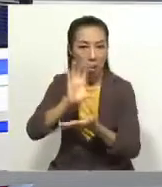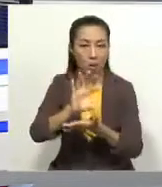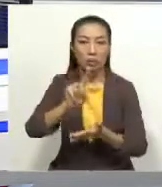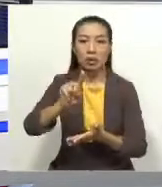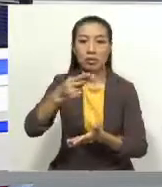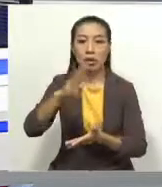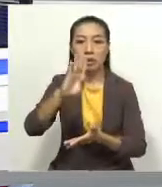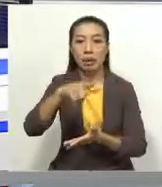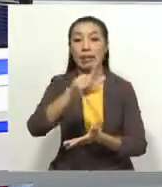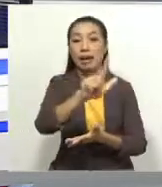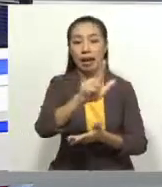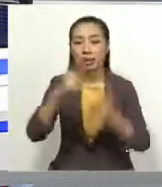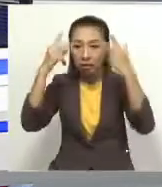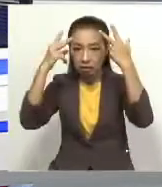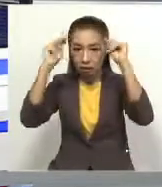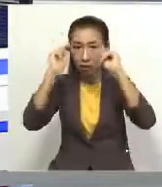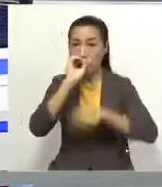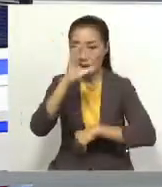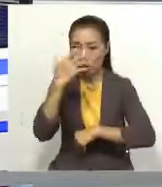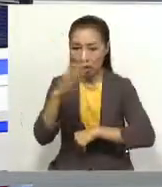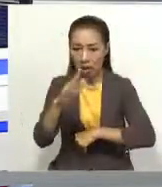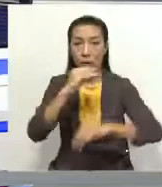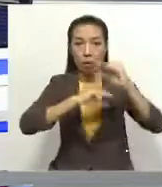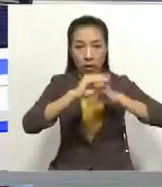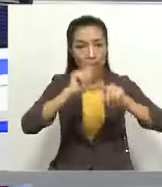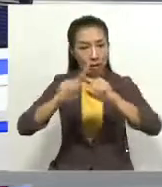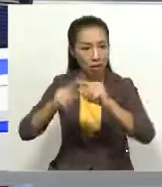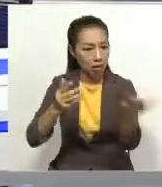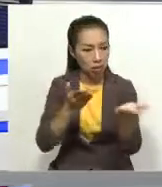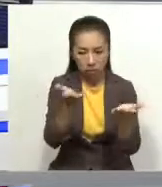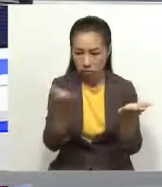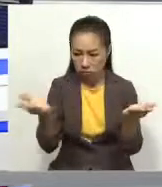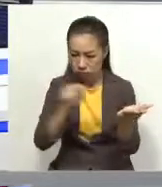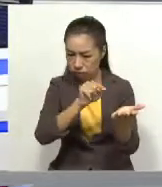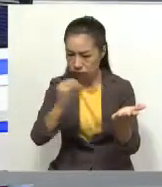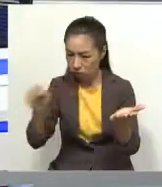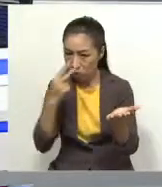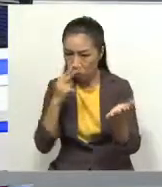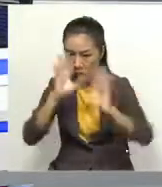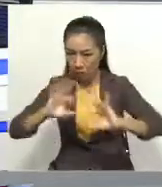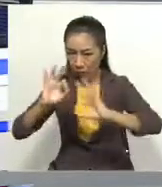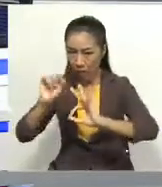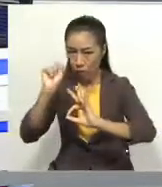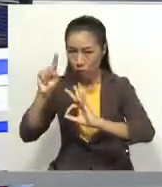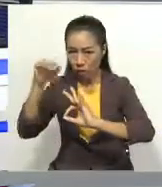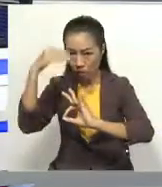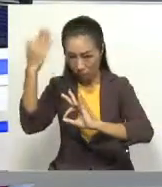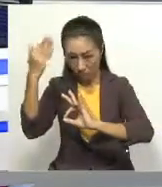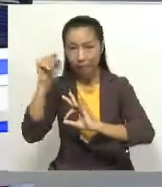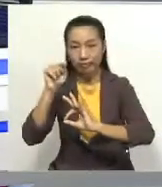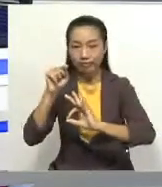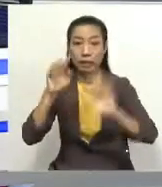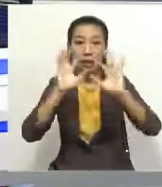14,000 ล้านบาทซึ่งนายกรัฐมนตรีเน้นย้ำนะคะว่าทุกโครงการนั้นยึดหลักเรื่องของความจำเป็นเร่งด่วนเรื่องของความจำ